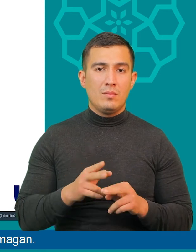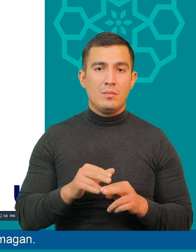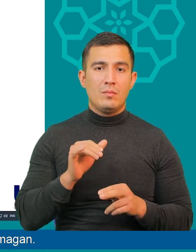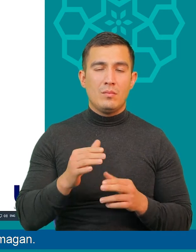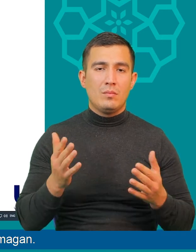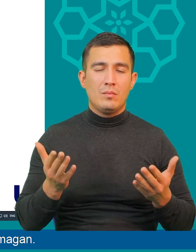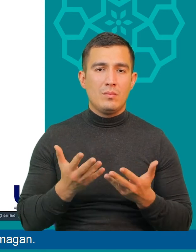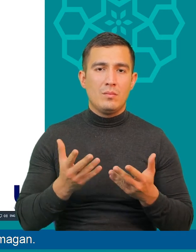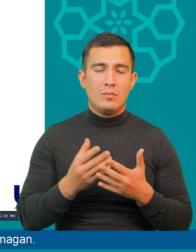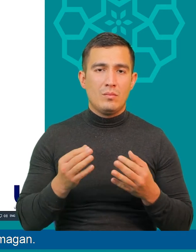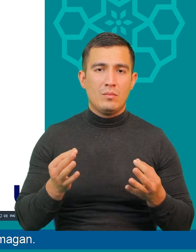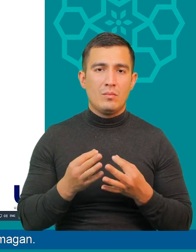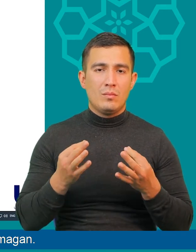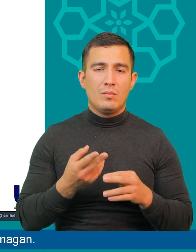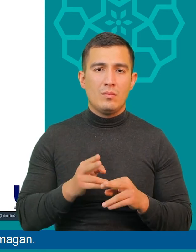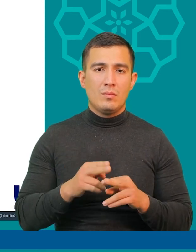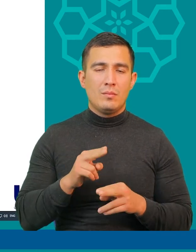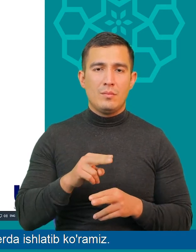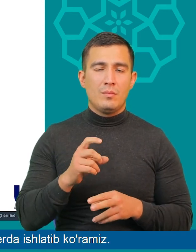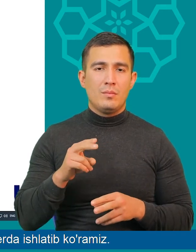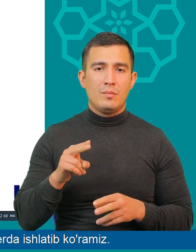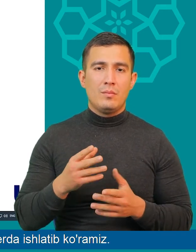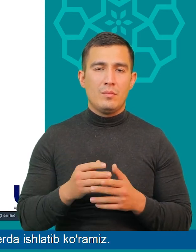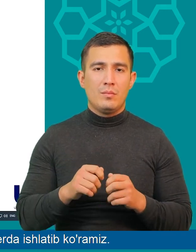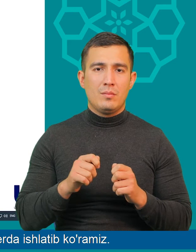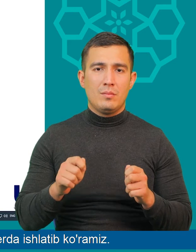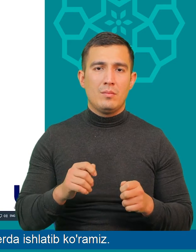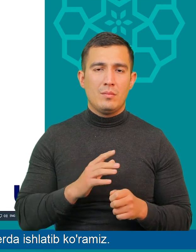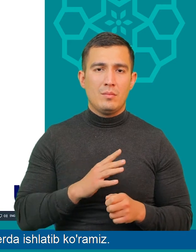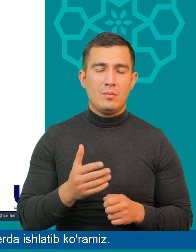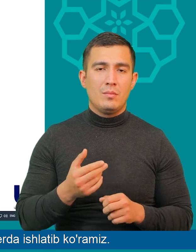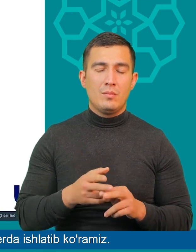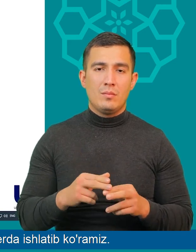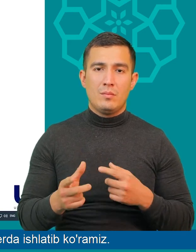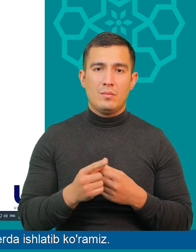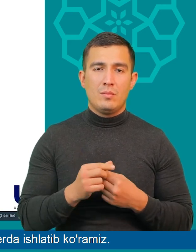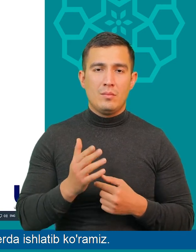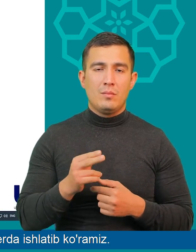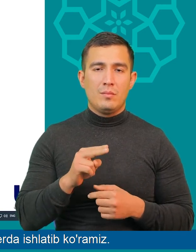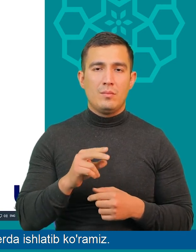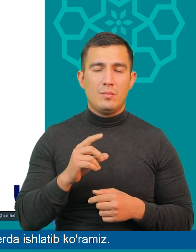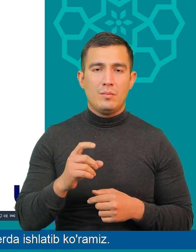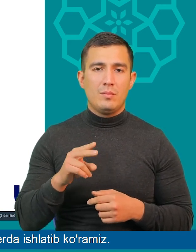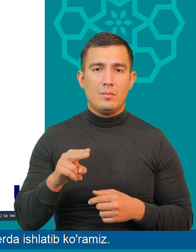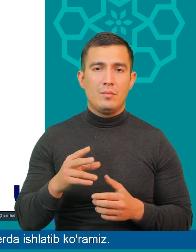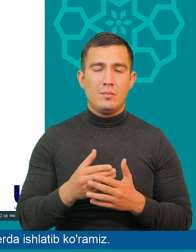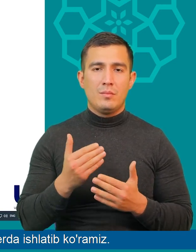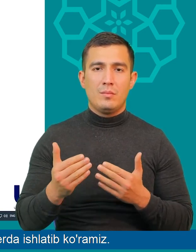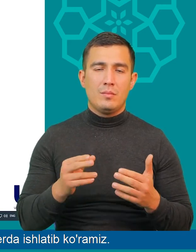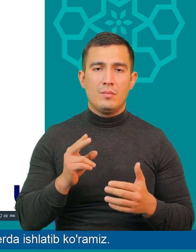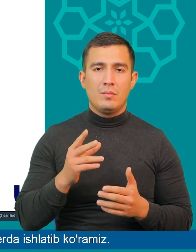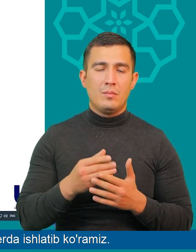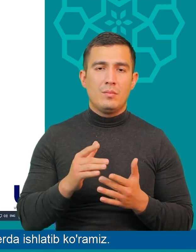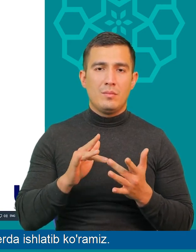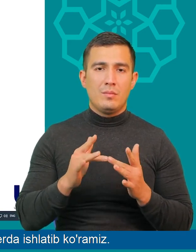hech qanday PHP fayl yaratilmagan. Endi esa sizlar bilan birgalikda PHP faylini yaratib, uni